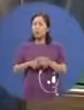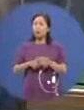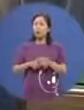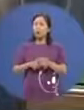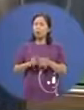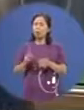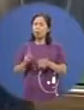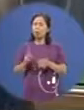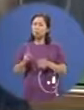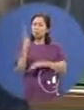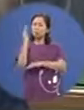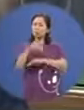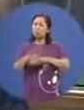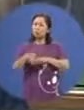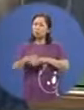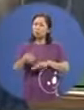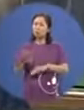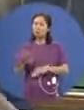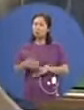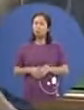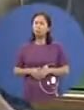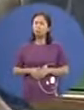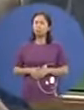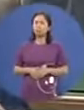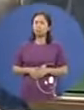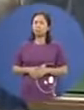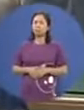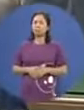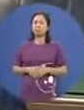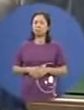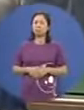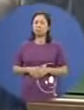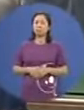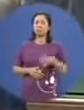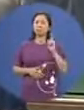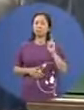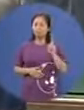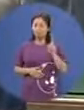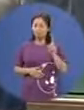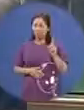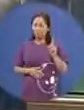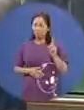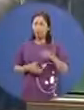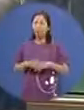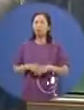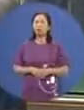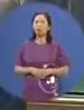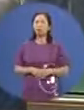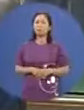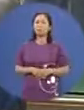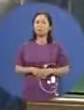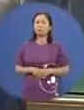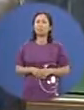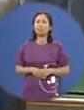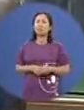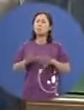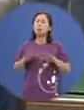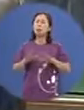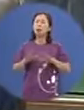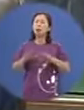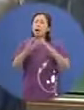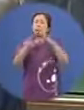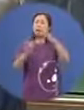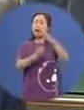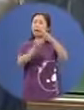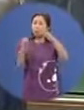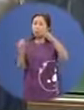点、はい、第一の点について、つまり第一っていうのはお子さんの数が少なくなっている、はい、一家庭あたりのね、